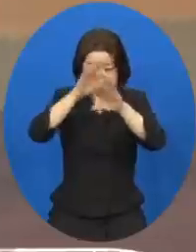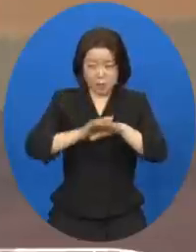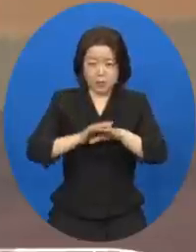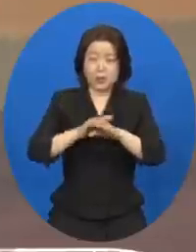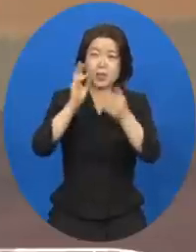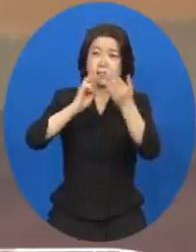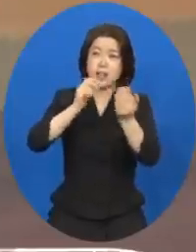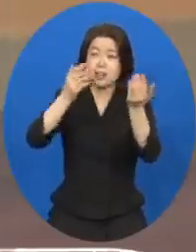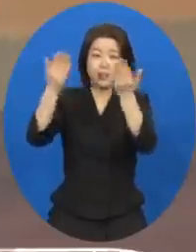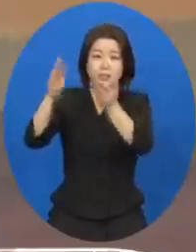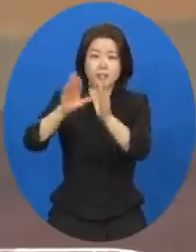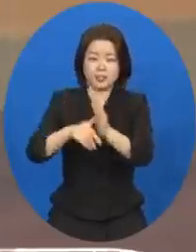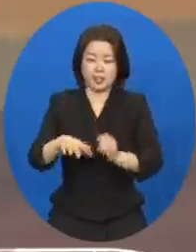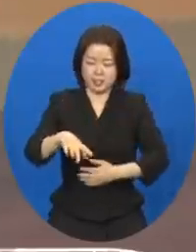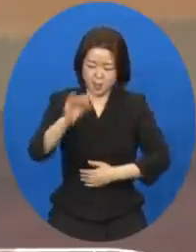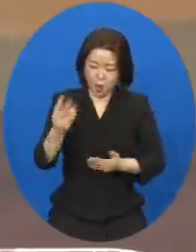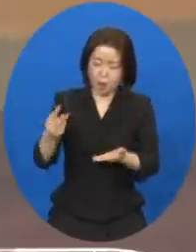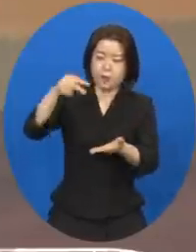제가 처음 일어나서